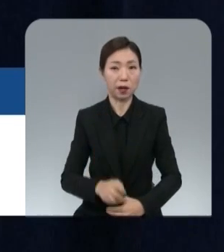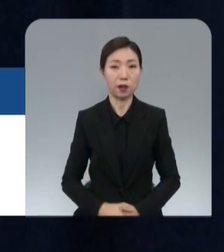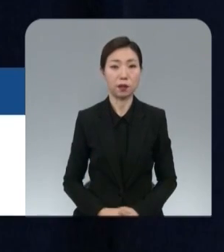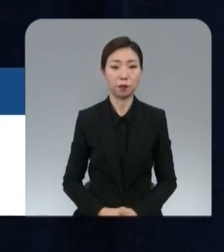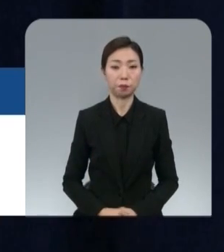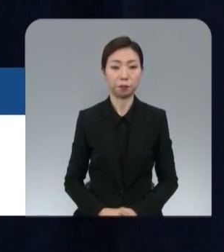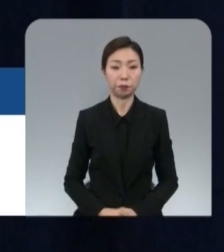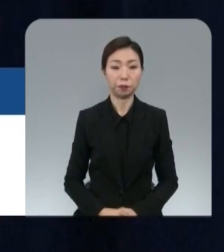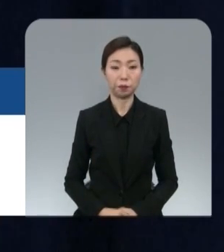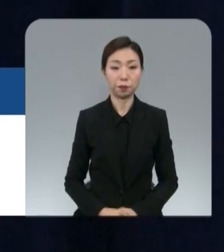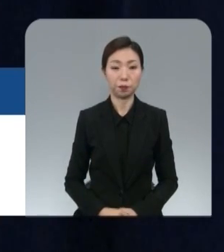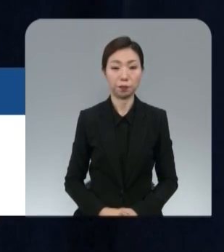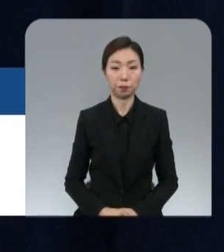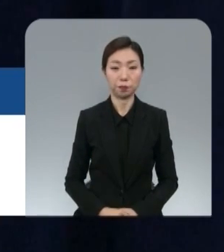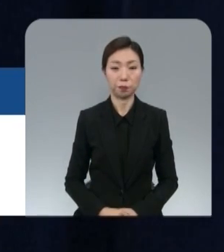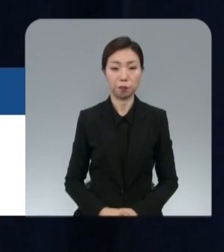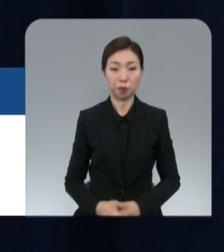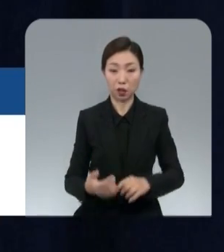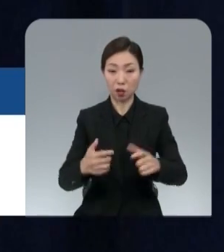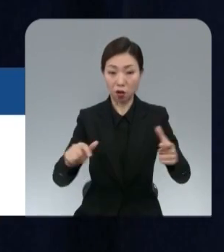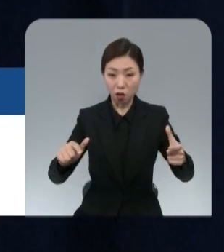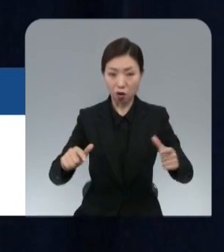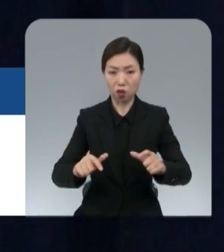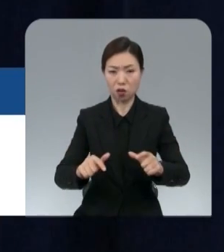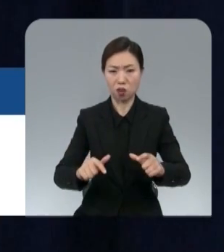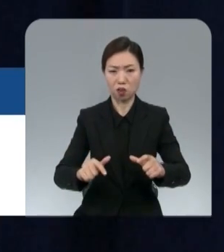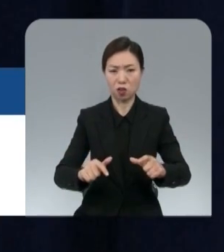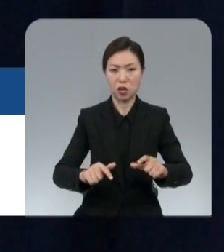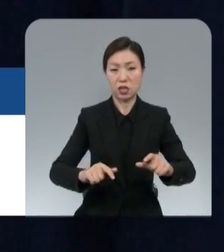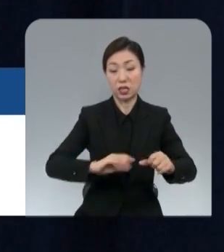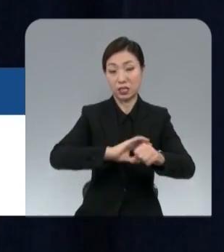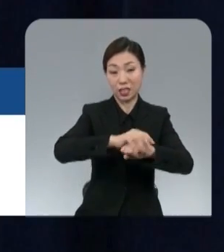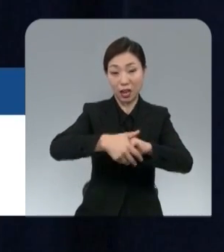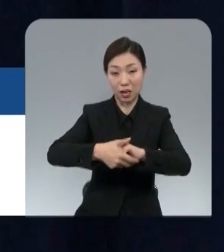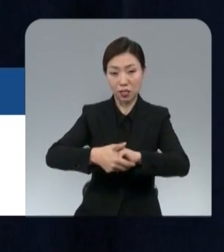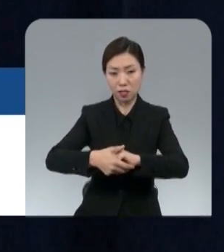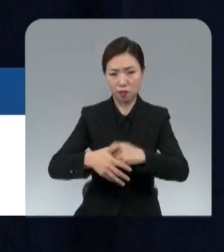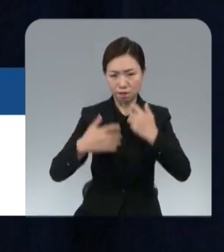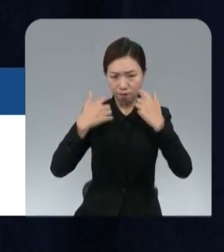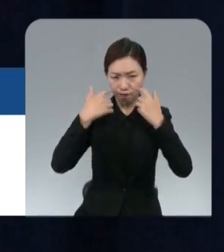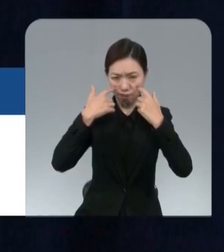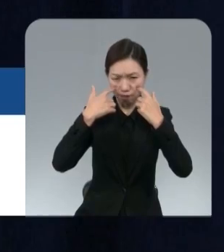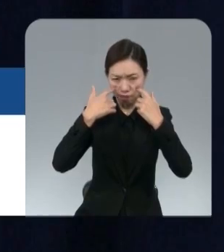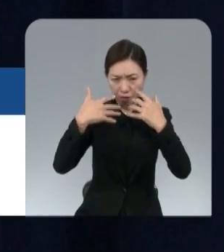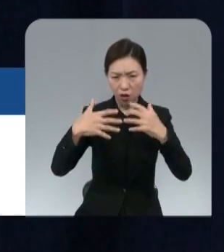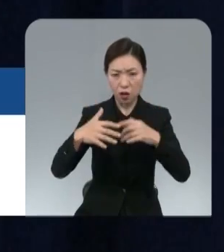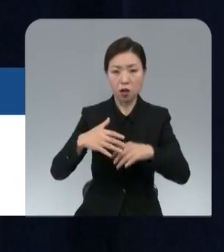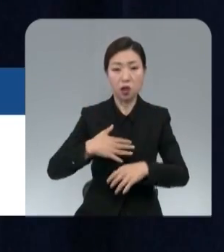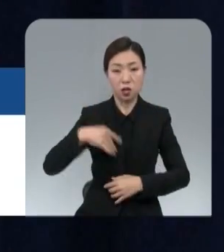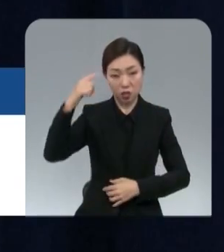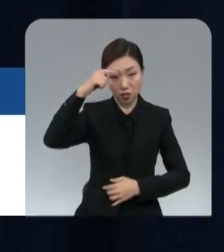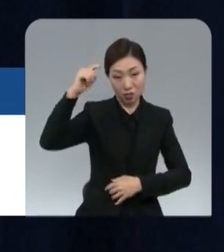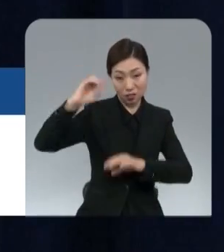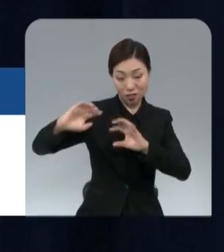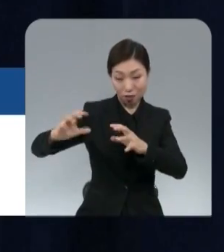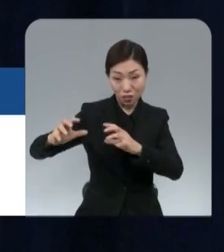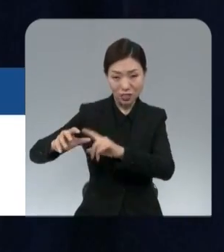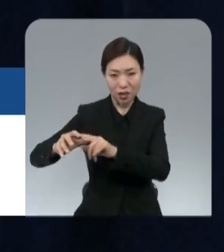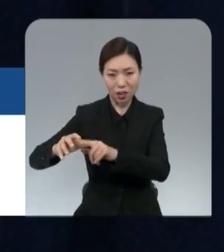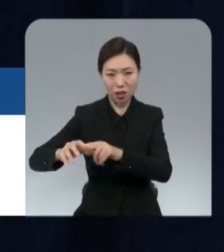already been crystal clear. We will not, indeed we will never recognize the annexation of Ukrainian